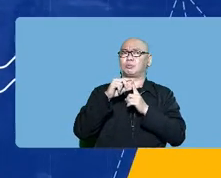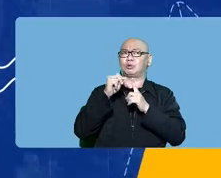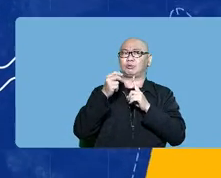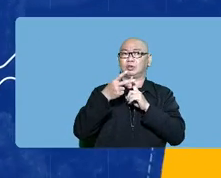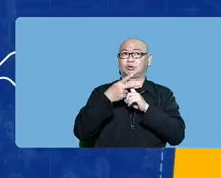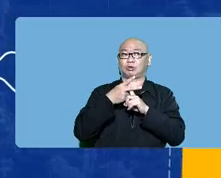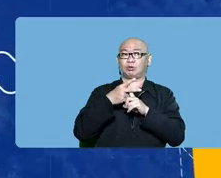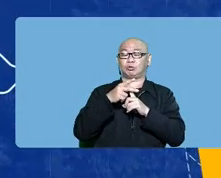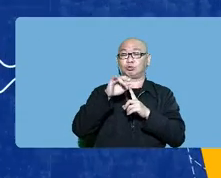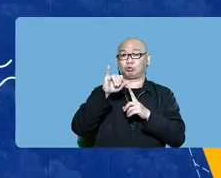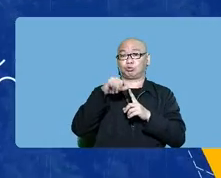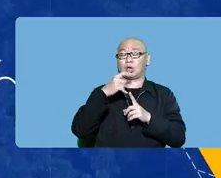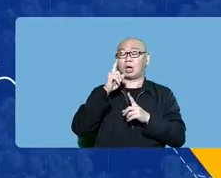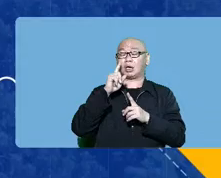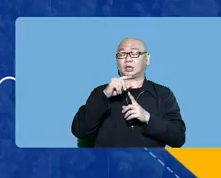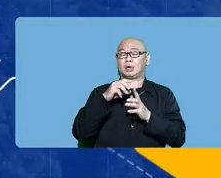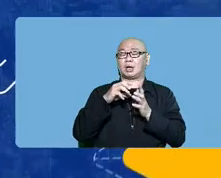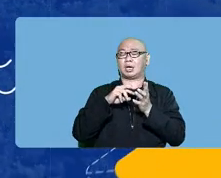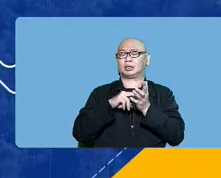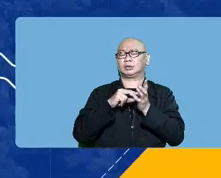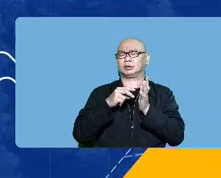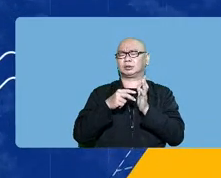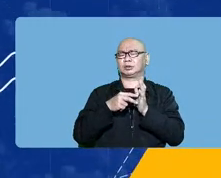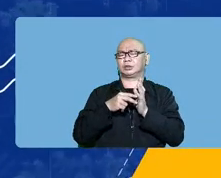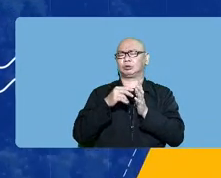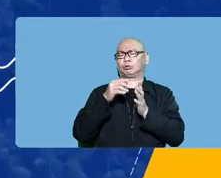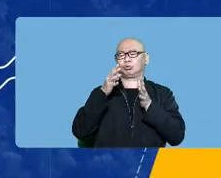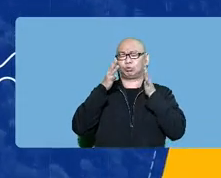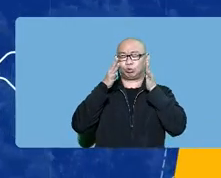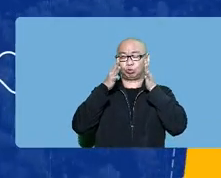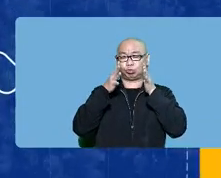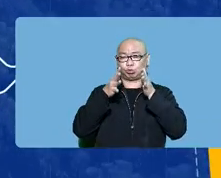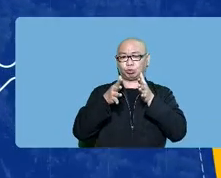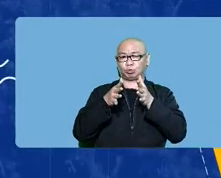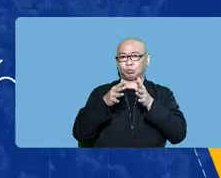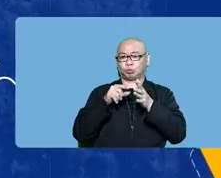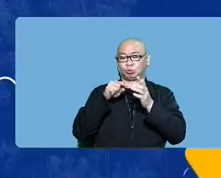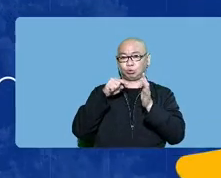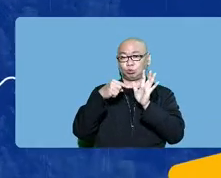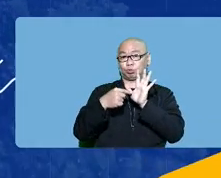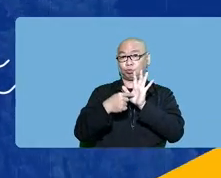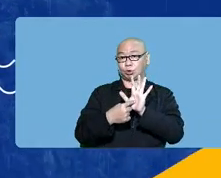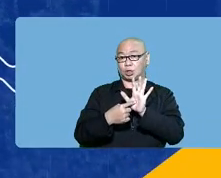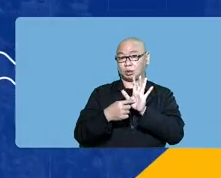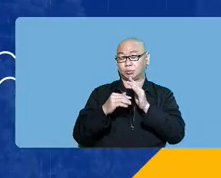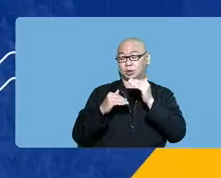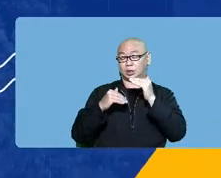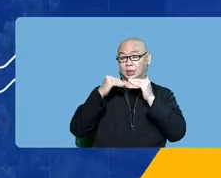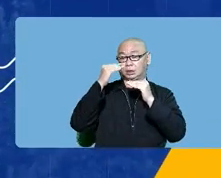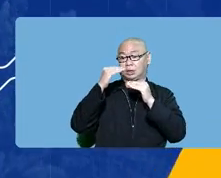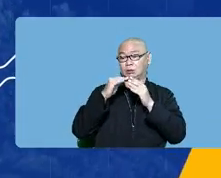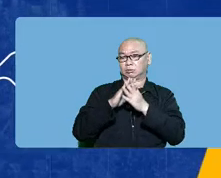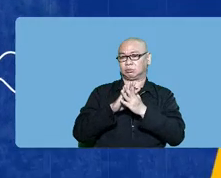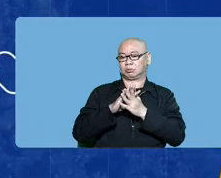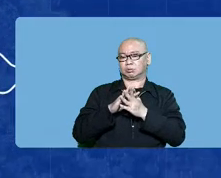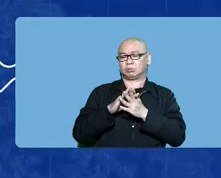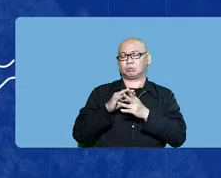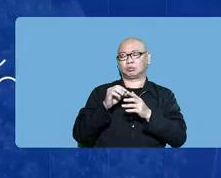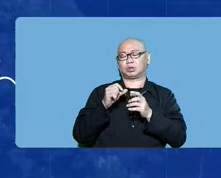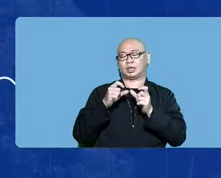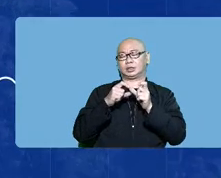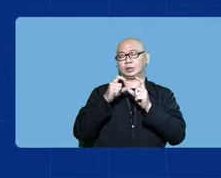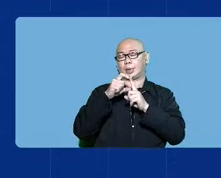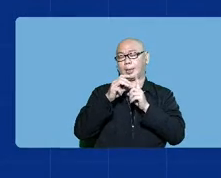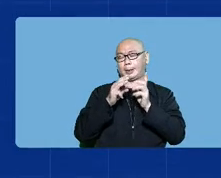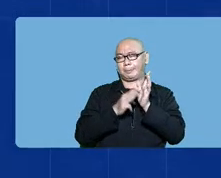juga memiliki makna khusus karena menunjukkan peningkatan kualifikasi dan kompetensi sumber daya